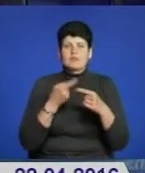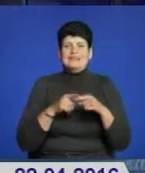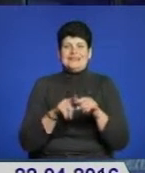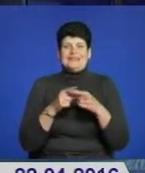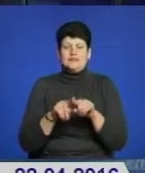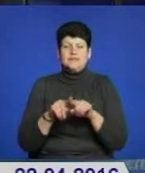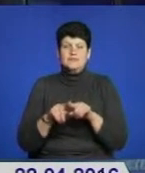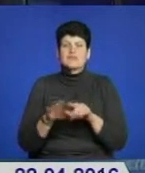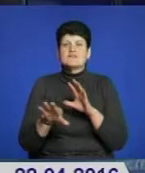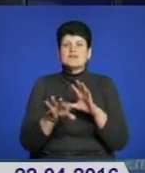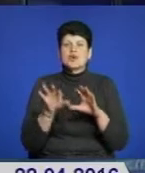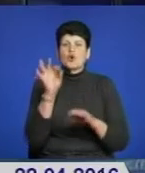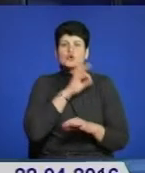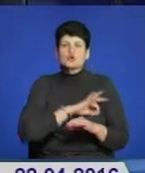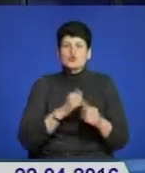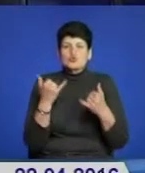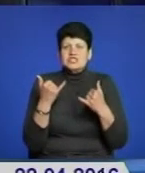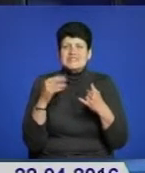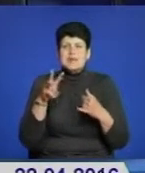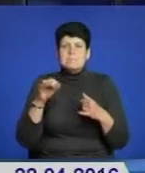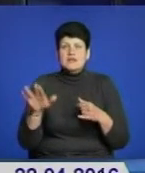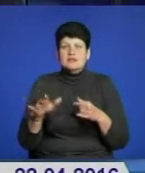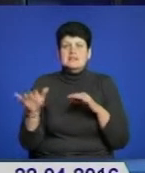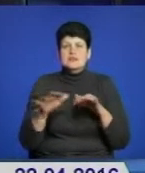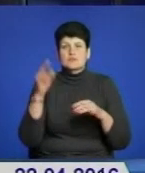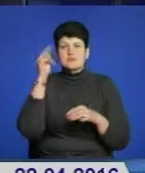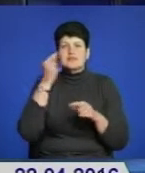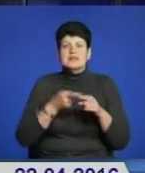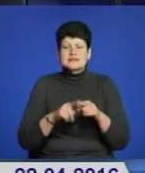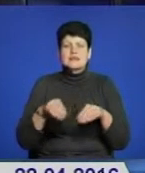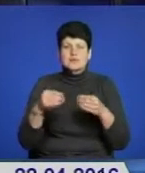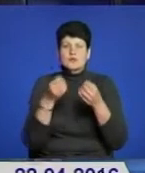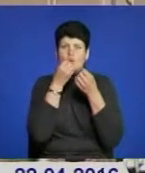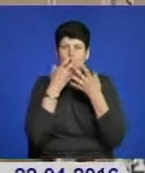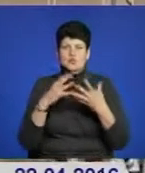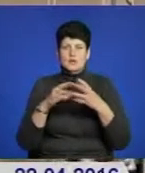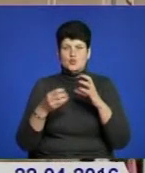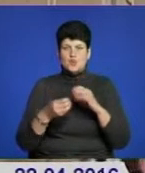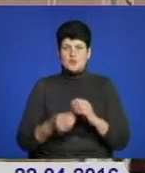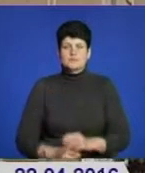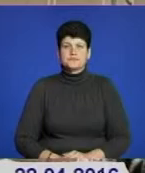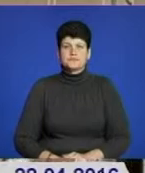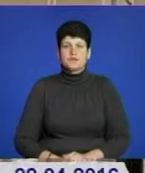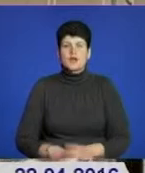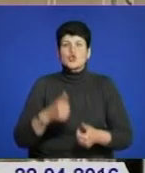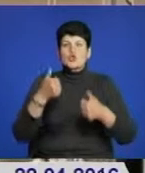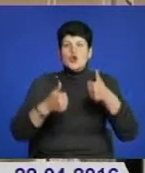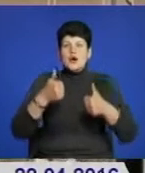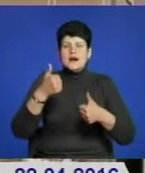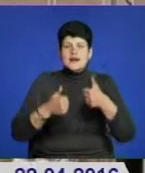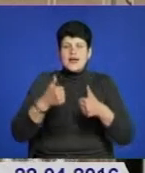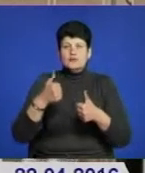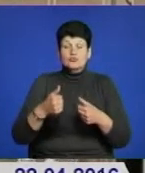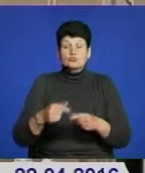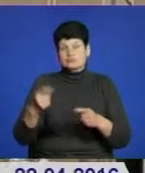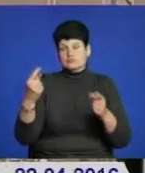закладі використовують найсучасніші методи і засоби навчання, і це дає добрі результати. До рейтингу найбільш інноваційних шкіл